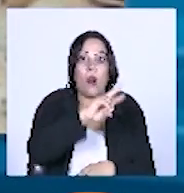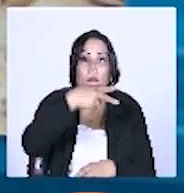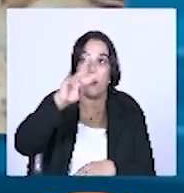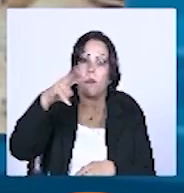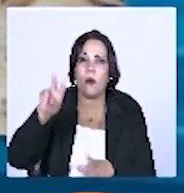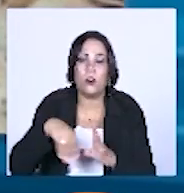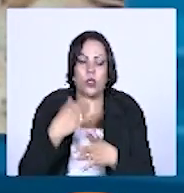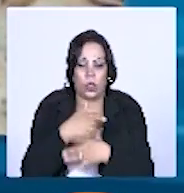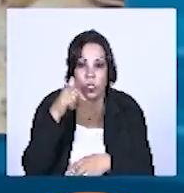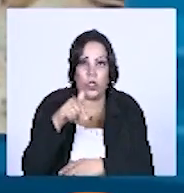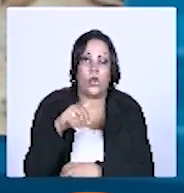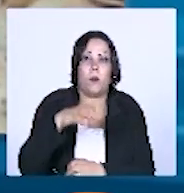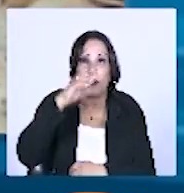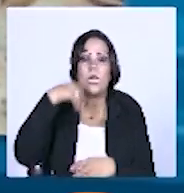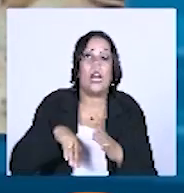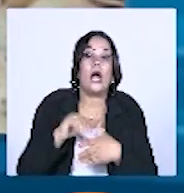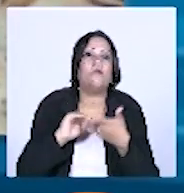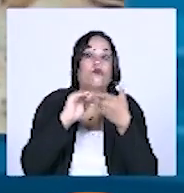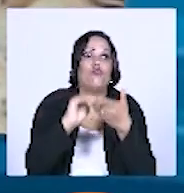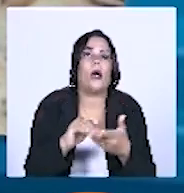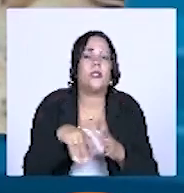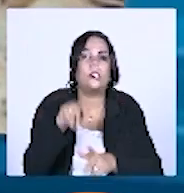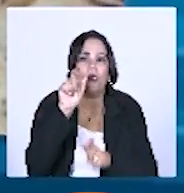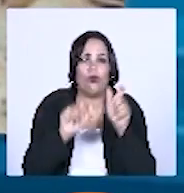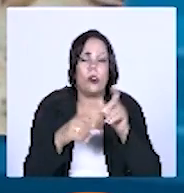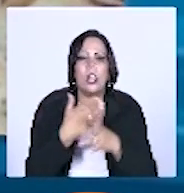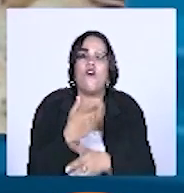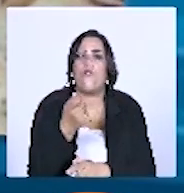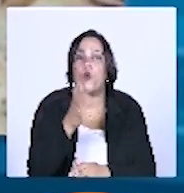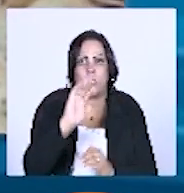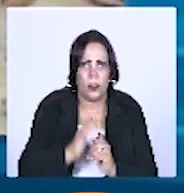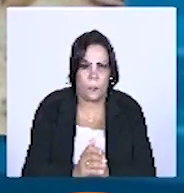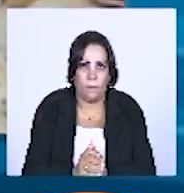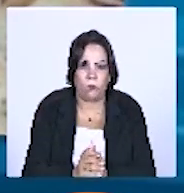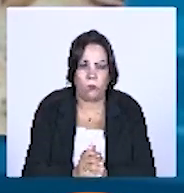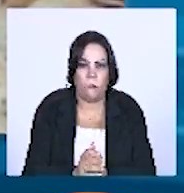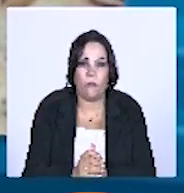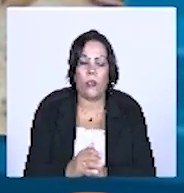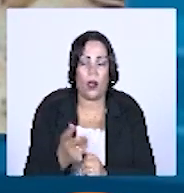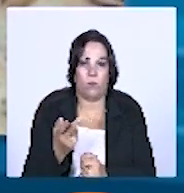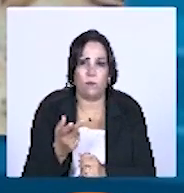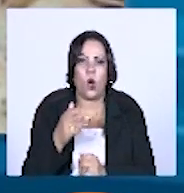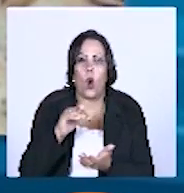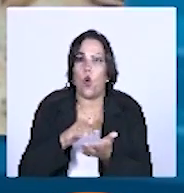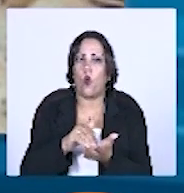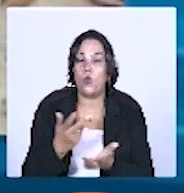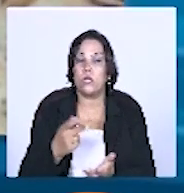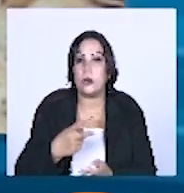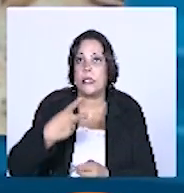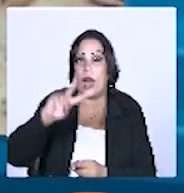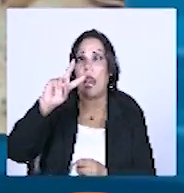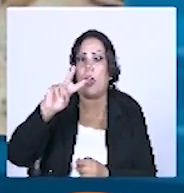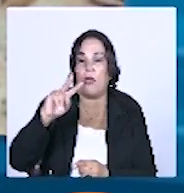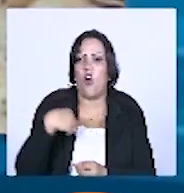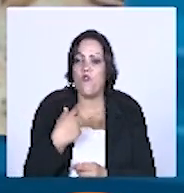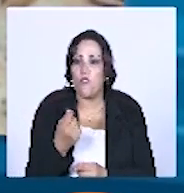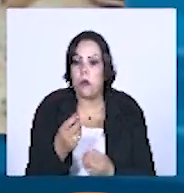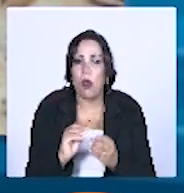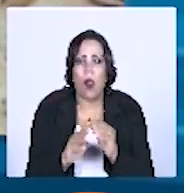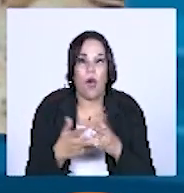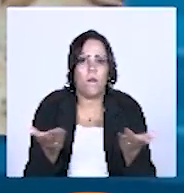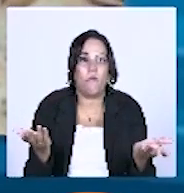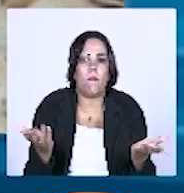بندي المواطن ايا كان القيمه اللي هنديها له نقديا فلوس السلع بتغلى يبقى الفلوس اللي بياخدها